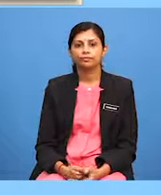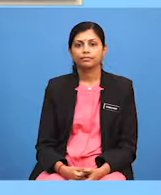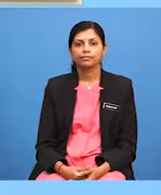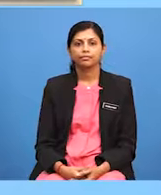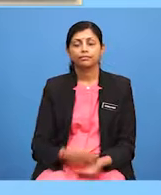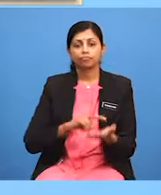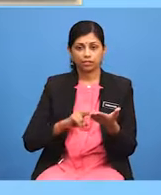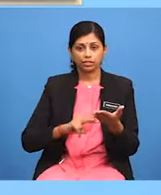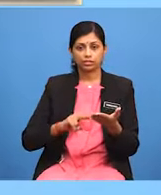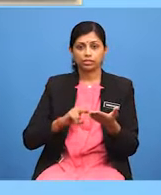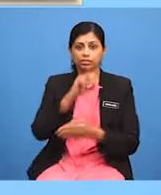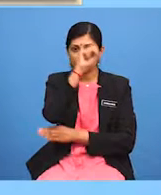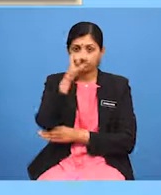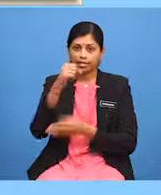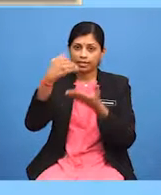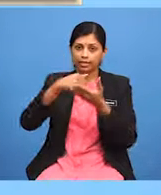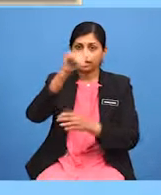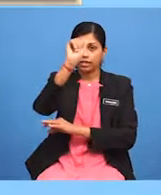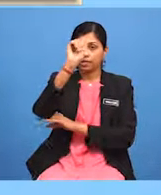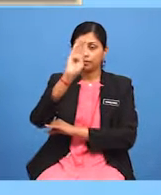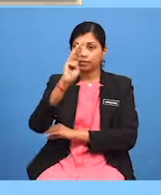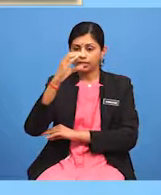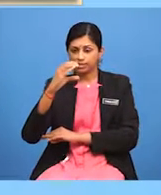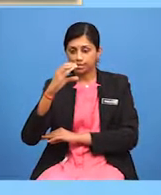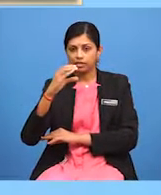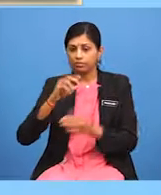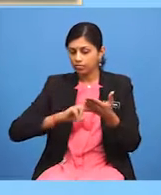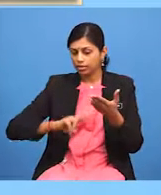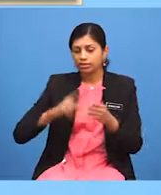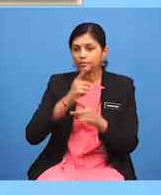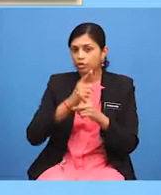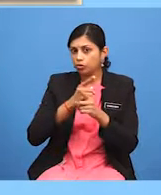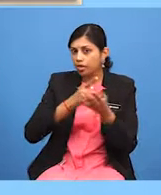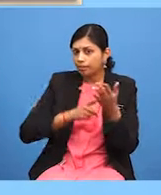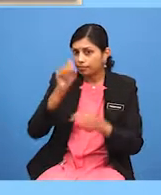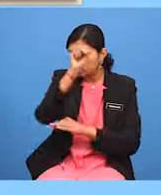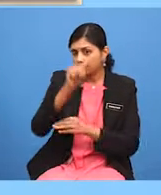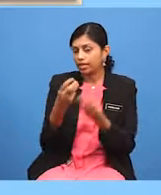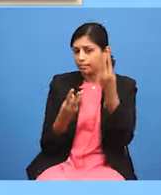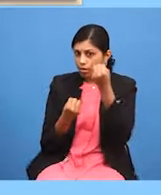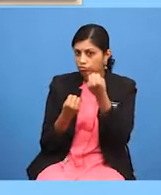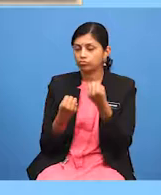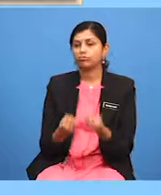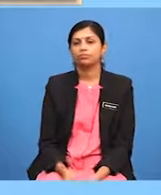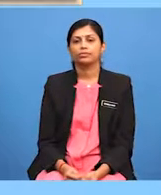ialah 1.2 minit, hitungkan